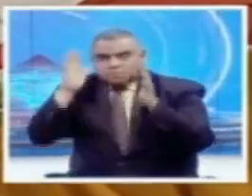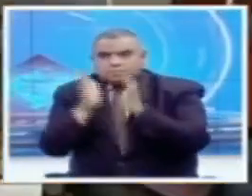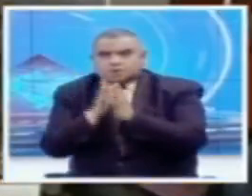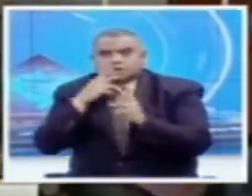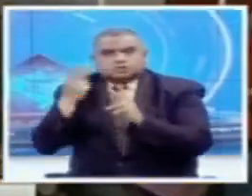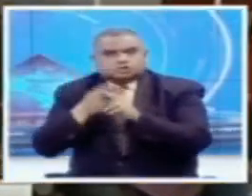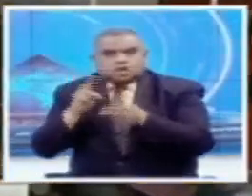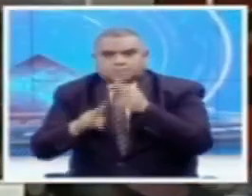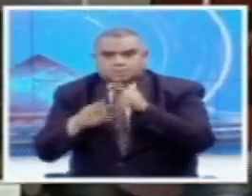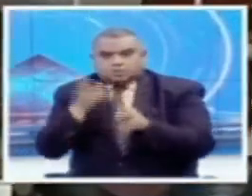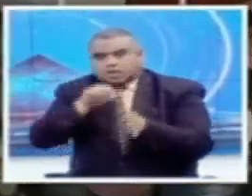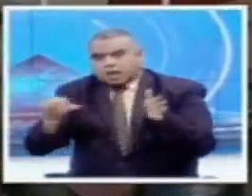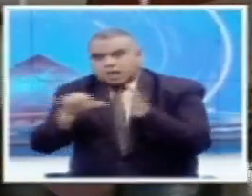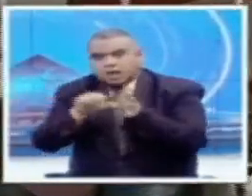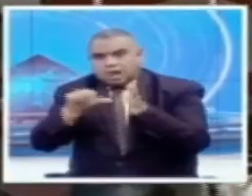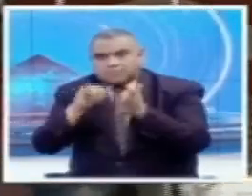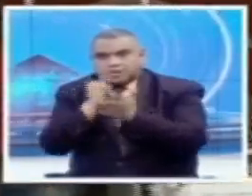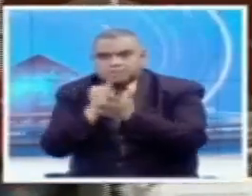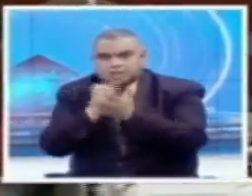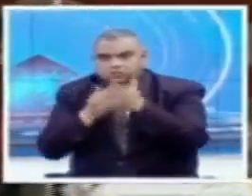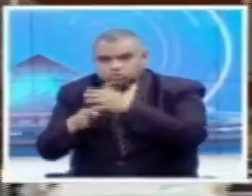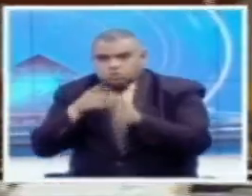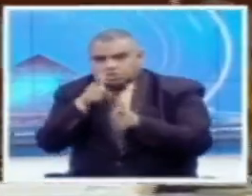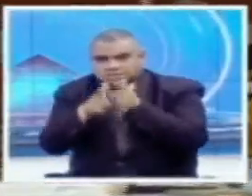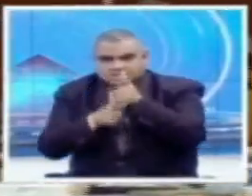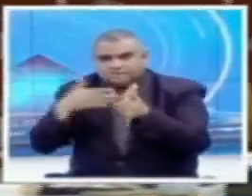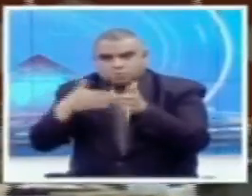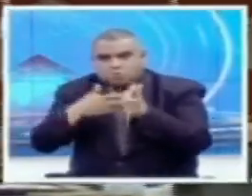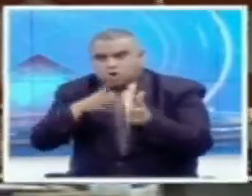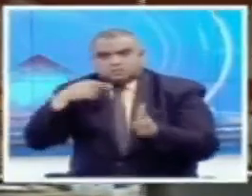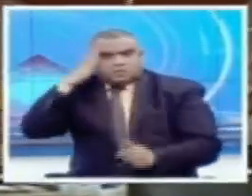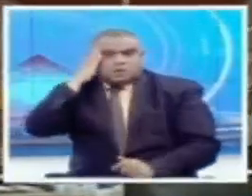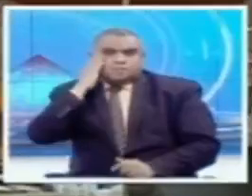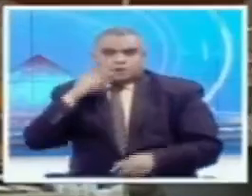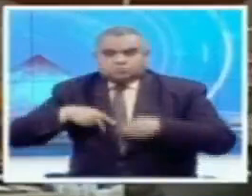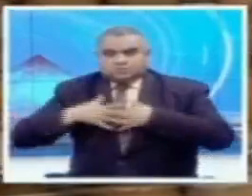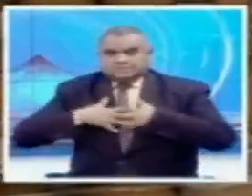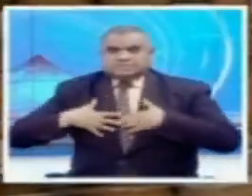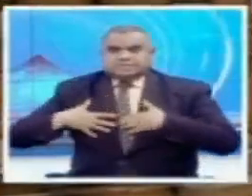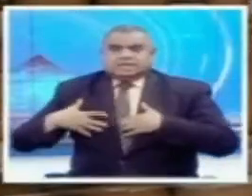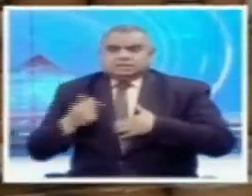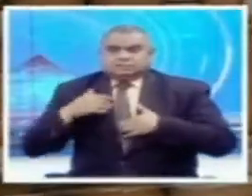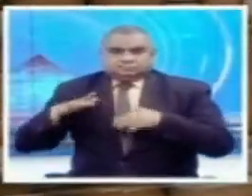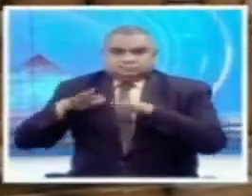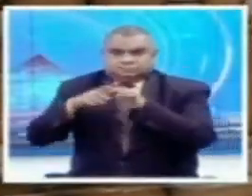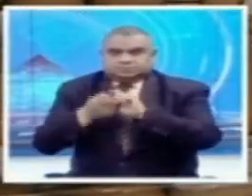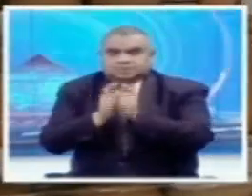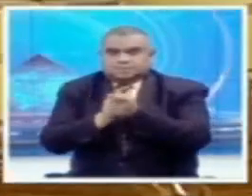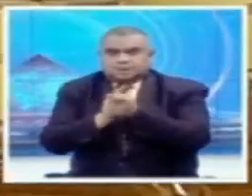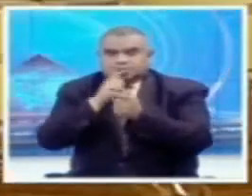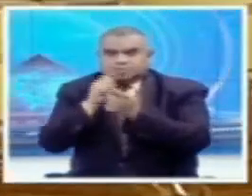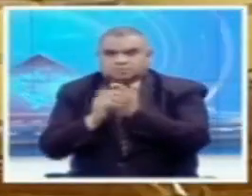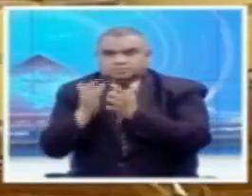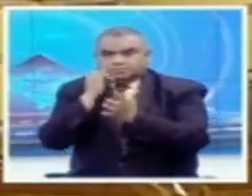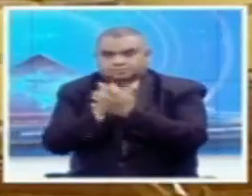الجميع. العاملون بالهيئه الوطنيه للاعلام اعربوا عن سعادتهم باقامه معرض معا